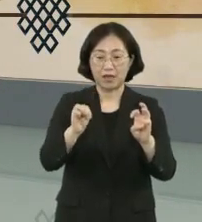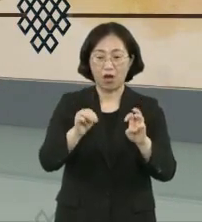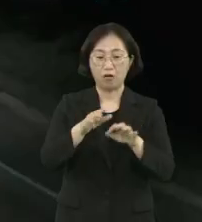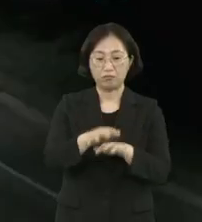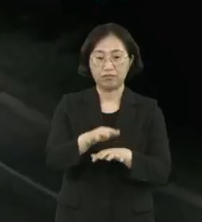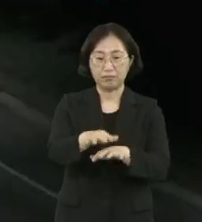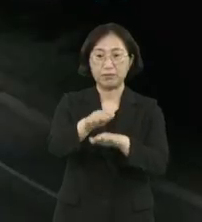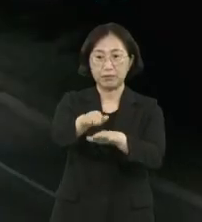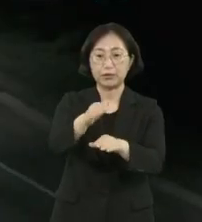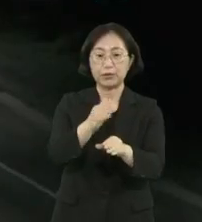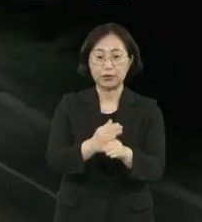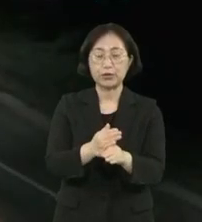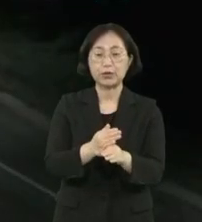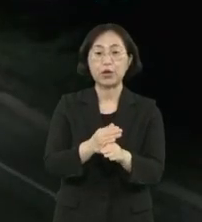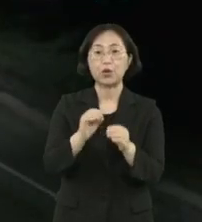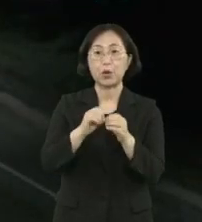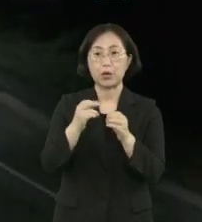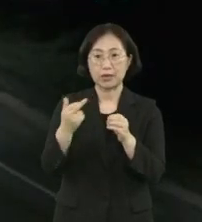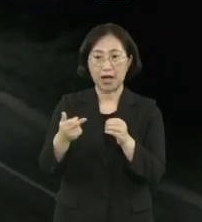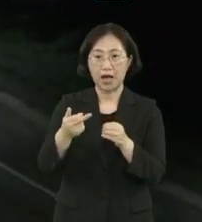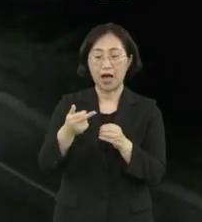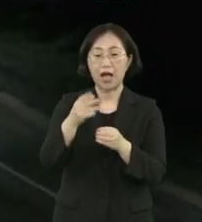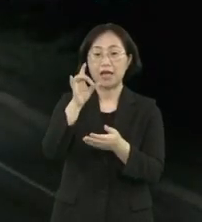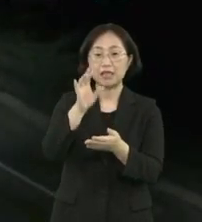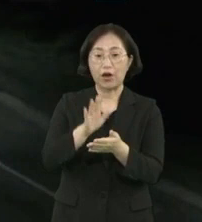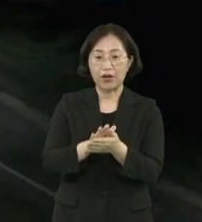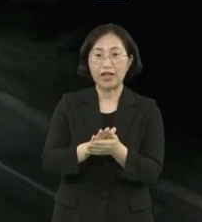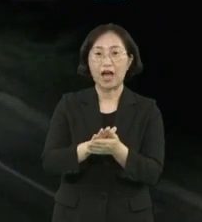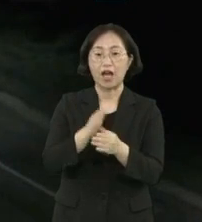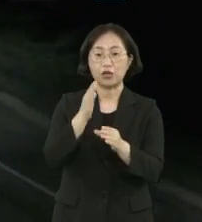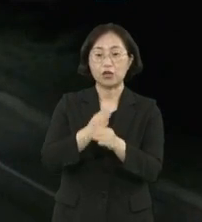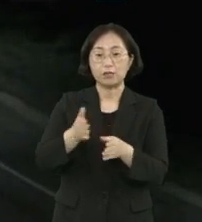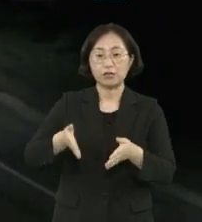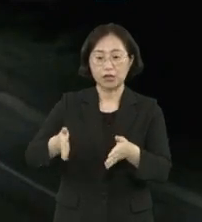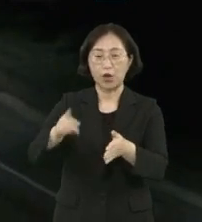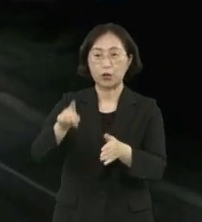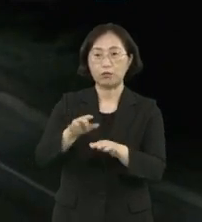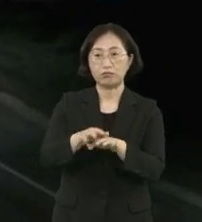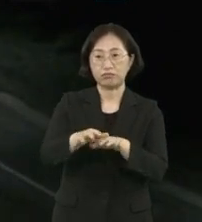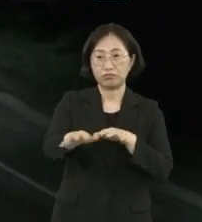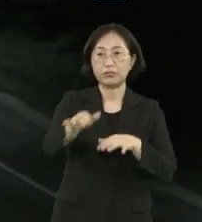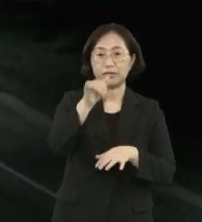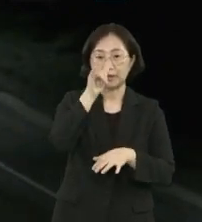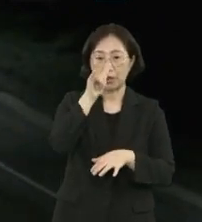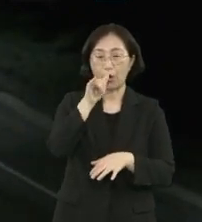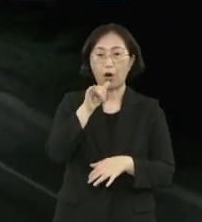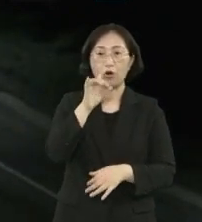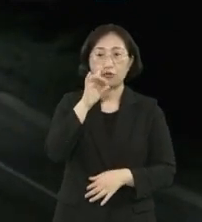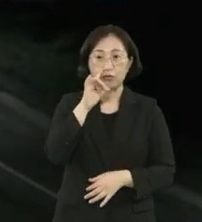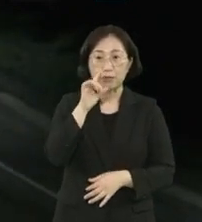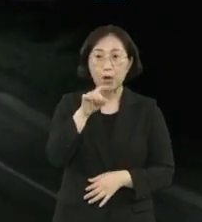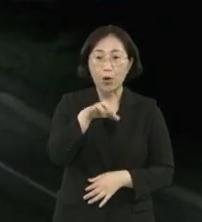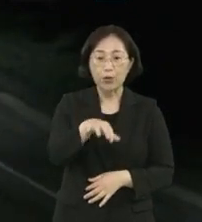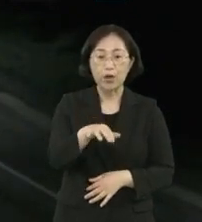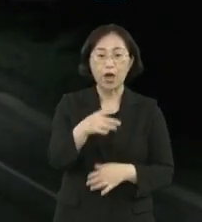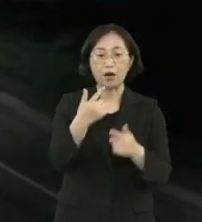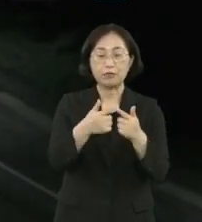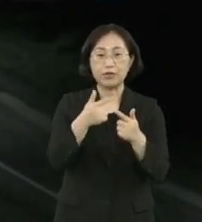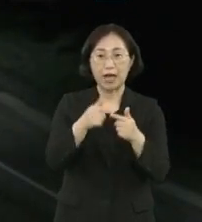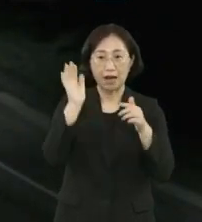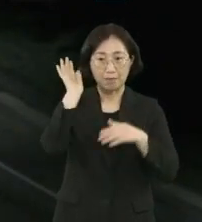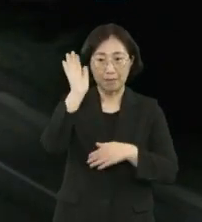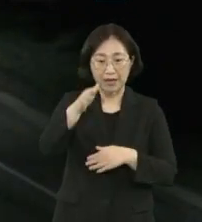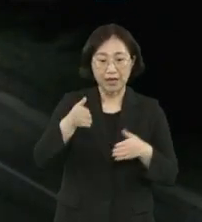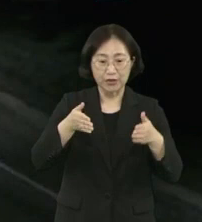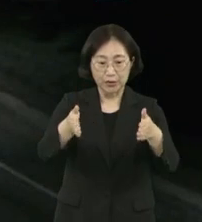있고요. 인접 지역을 지나는 고속도로인 논산 천안선과 중부선도 어렵습니다. 가장 궁금하실 것 같은 경부선 부산 방향